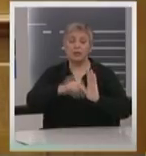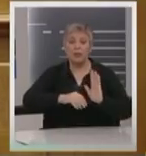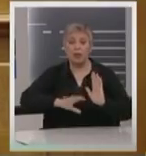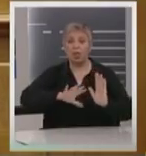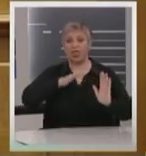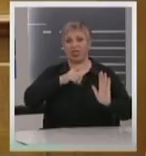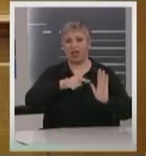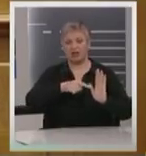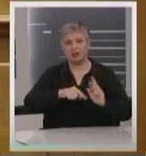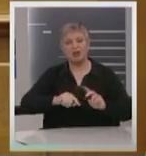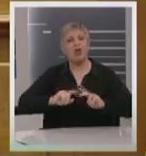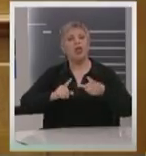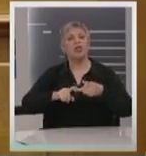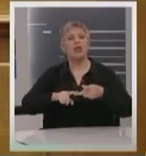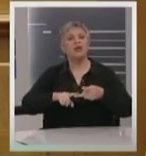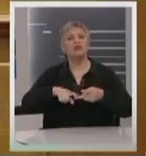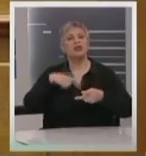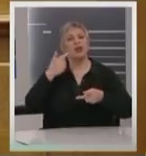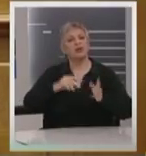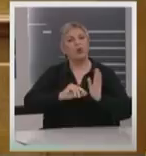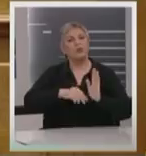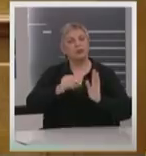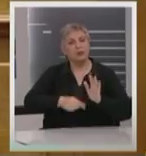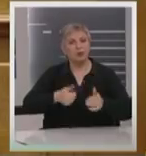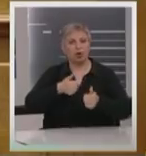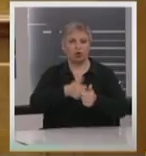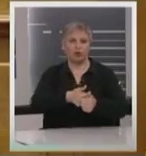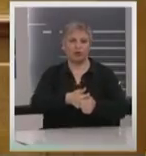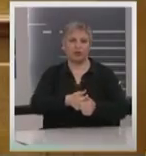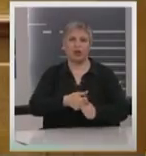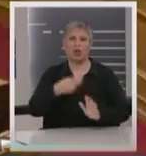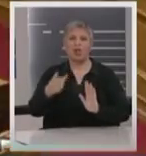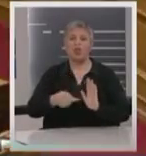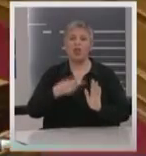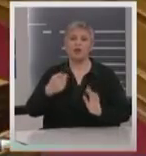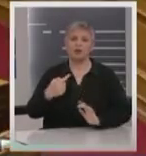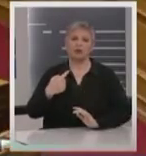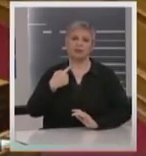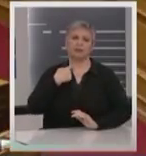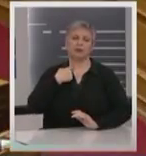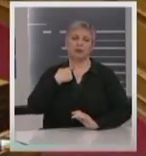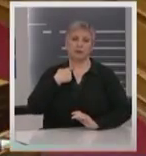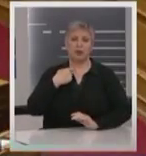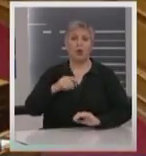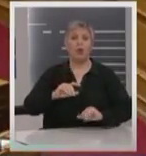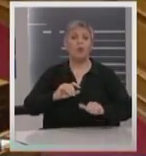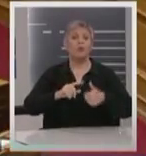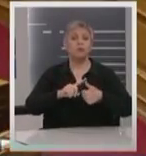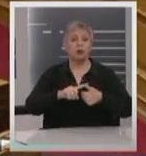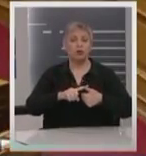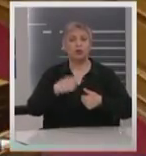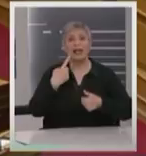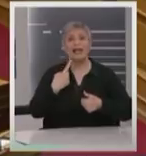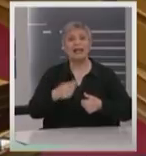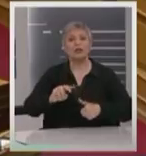μνημονιακή. Αποτύχατε 2 φορές. Την πρώτη φορά μας τυχήσατε 100 δις. Το κόστος της δεύτερης αποτυχίας σας,